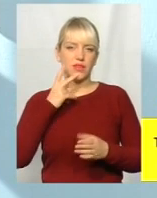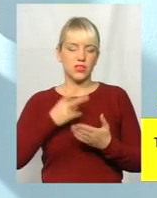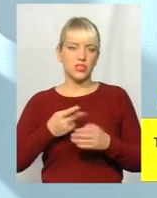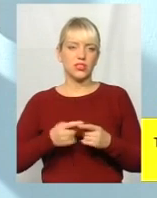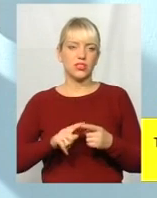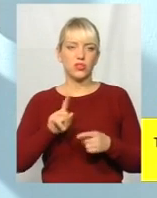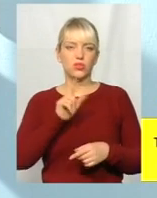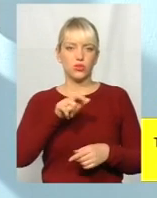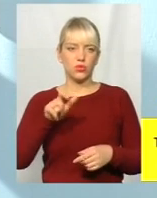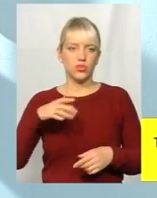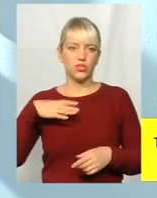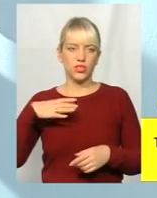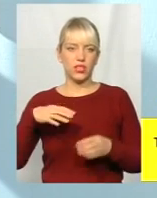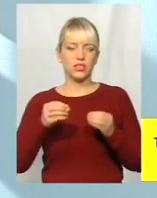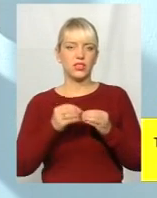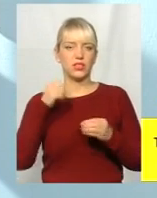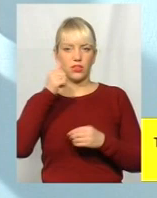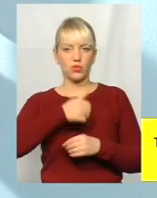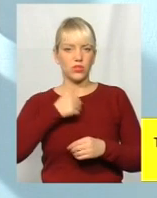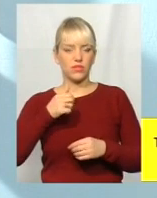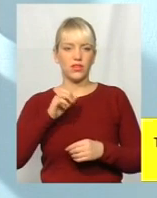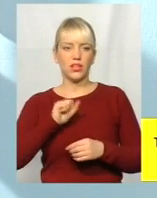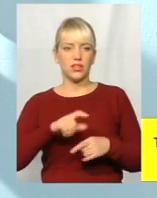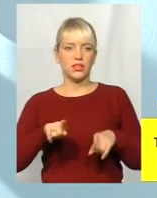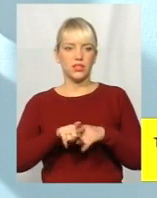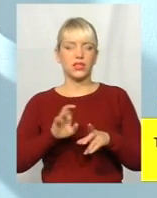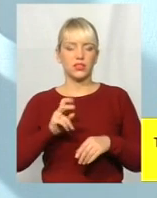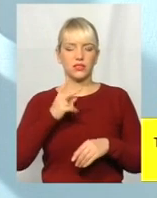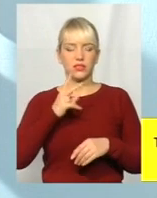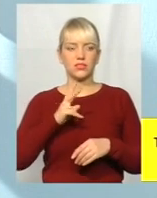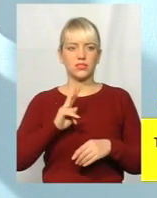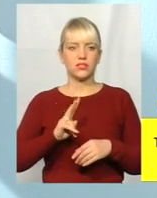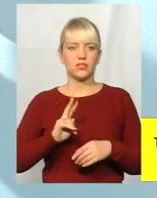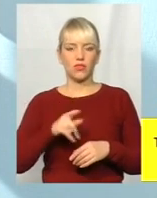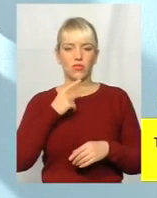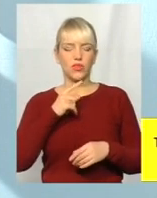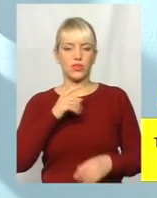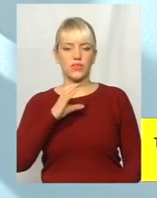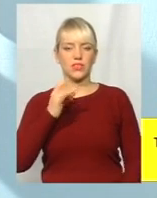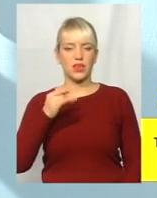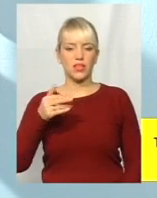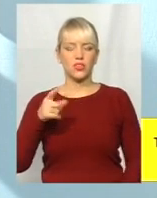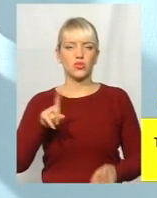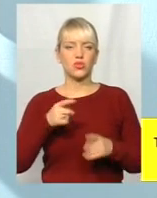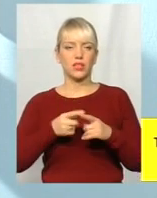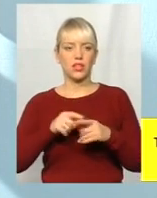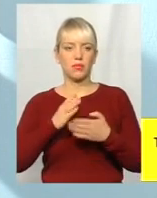незважаючи на те, що люди все ж таки чекали 10 років, а не так, як зважив пан Сергій, що то є 5 років. Ну, будемо